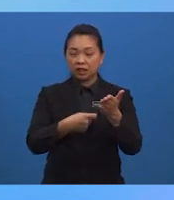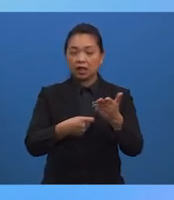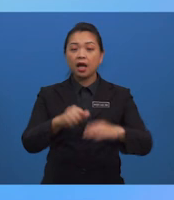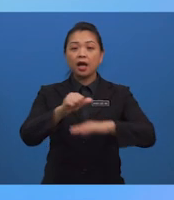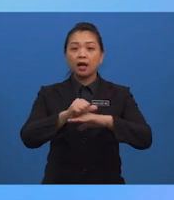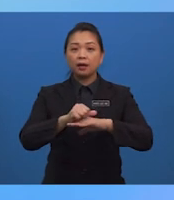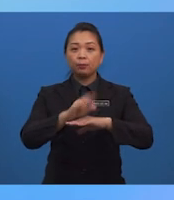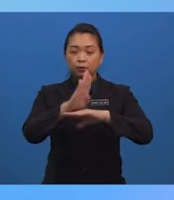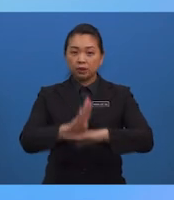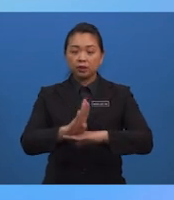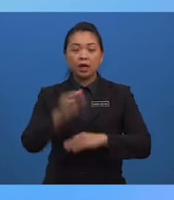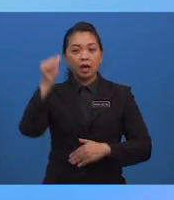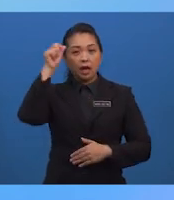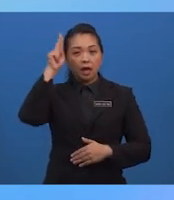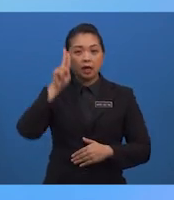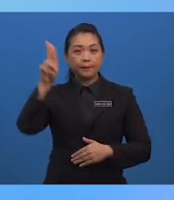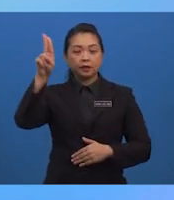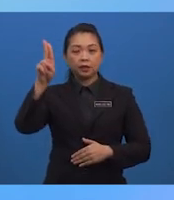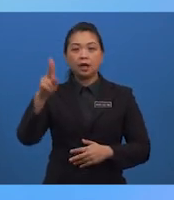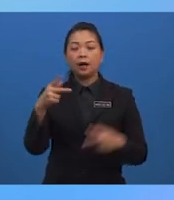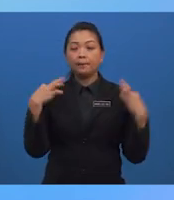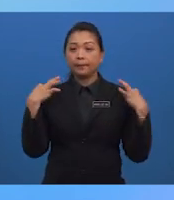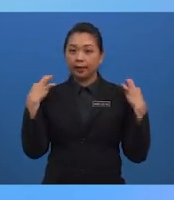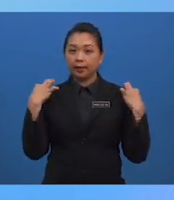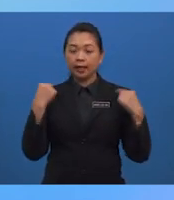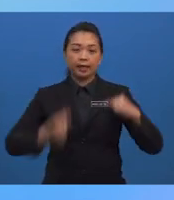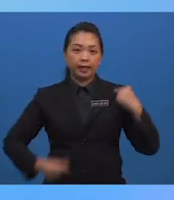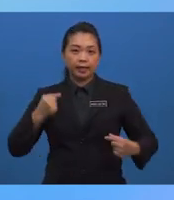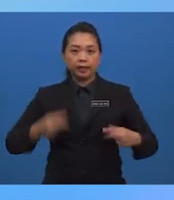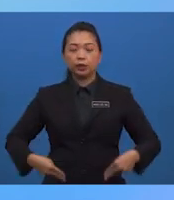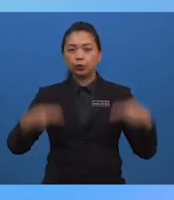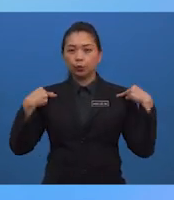budaya tempatan seperti pakaian, hiburan, gaya